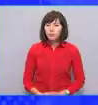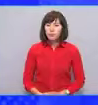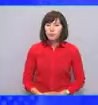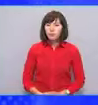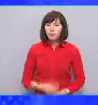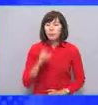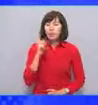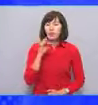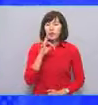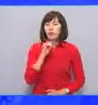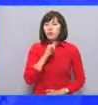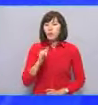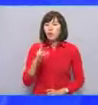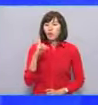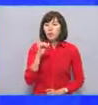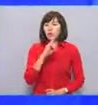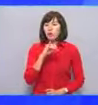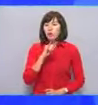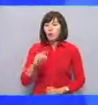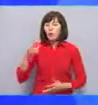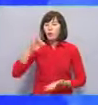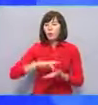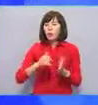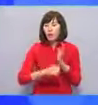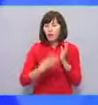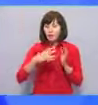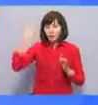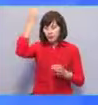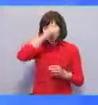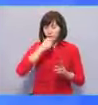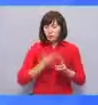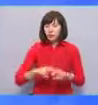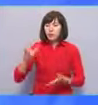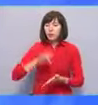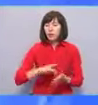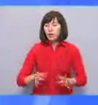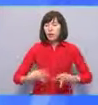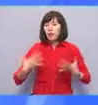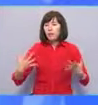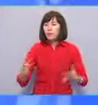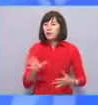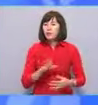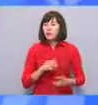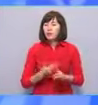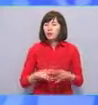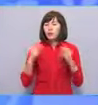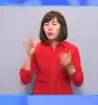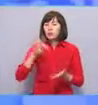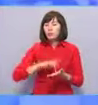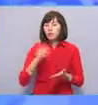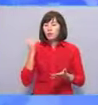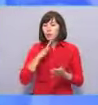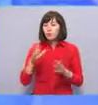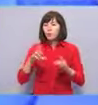Биыл Каратау тәжі саналатын Кентау қаласының құрылғанына 64 жыл. Мона қала тұрғындары айтулы мерекені атап өтті. Осы күні шаһарда бір